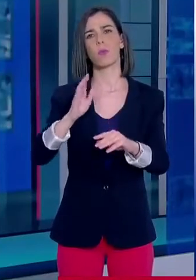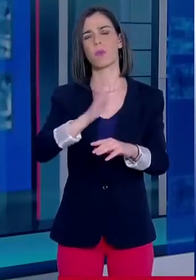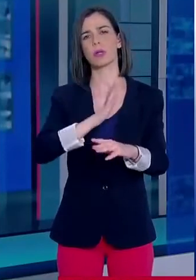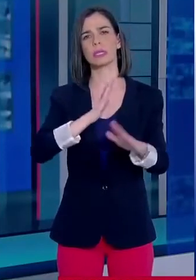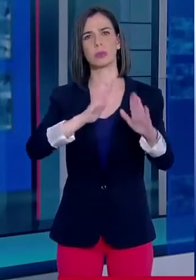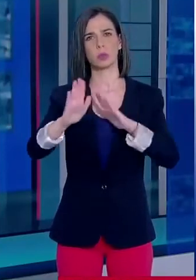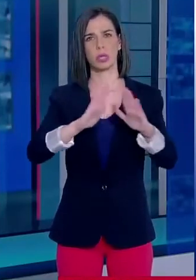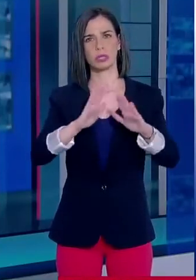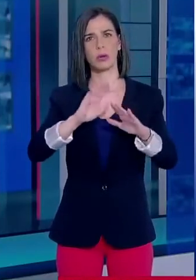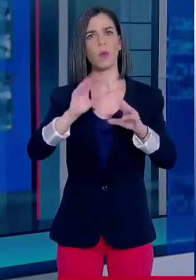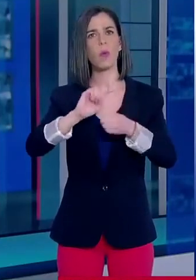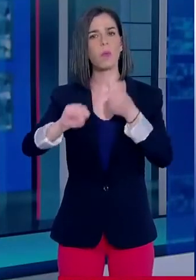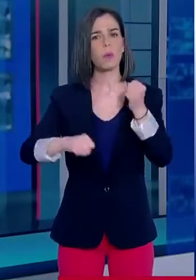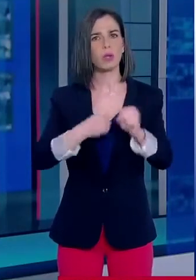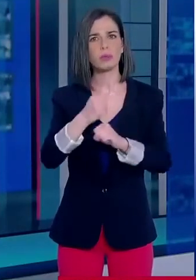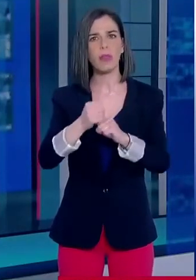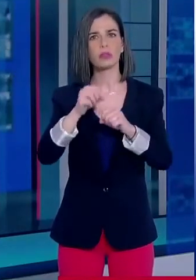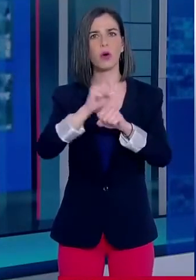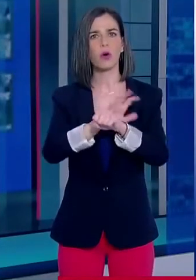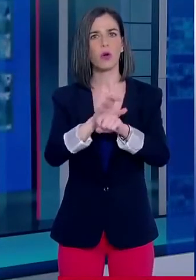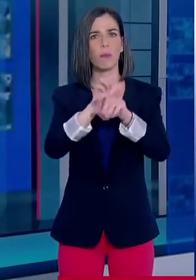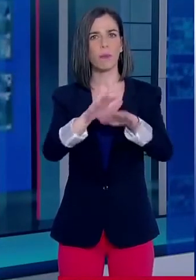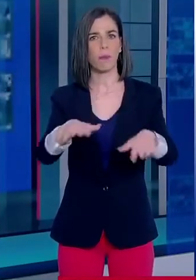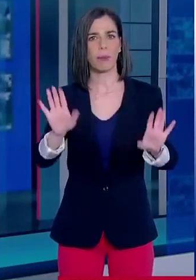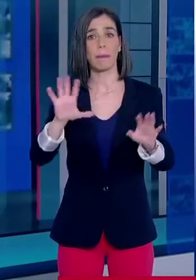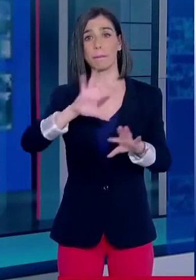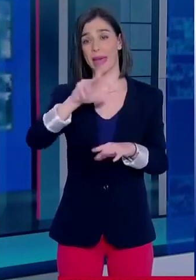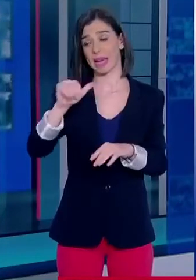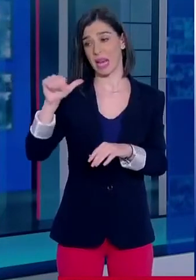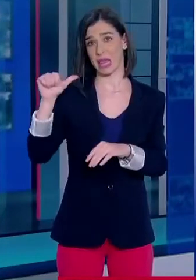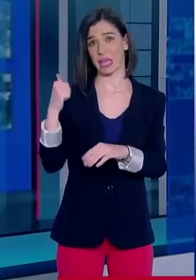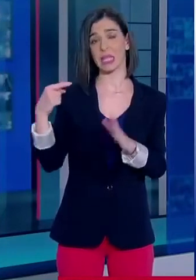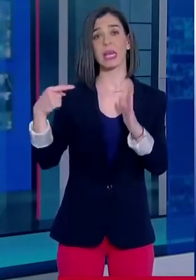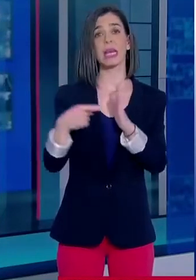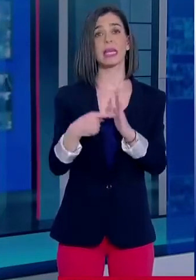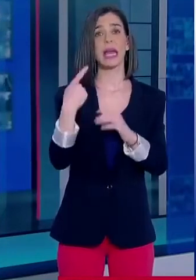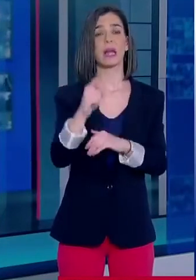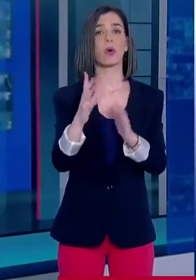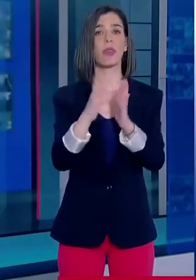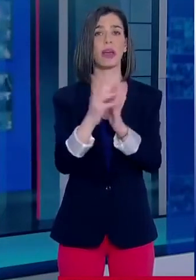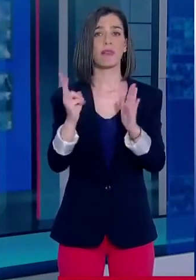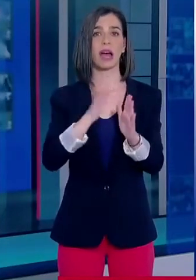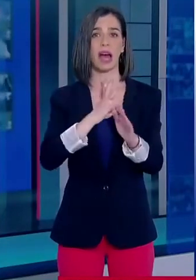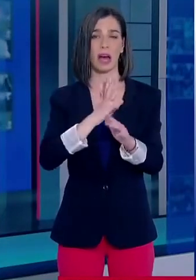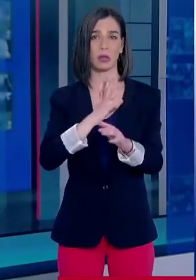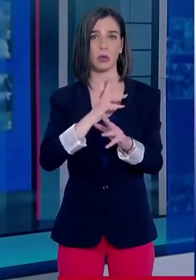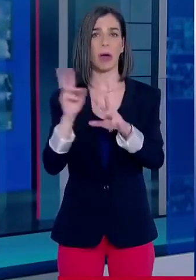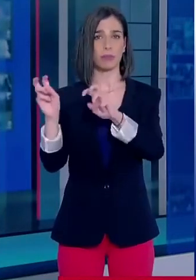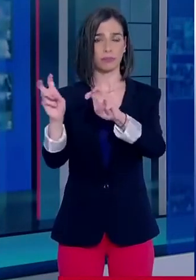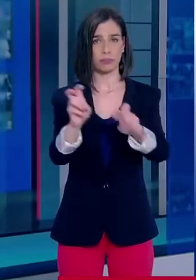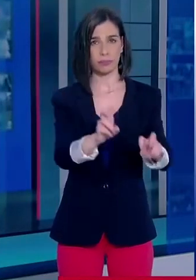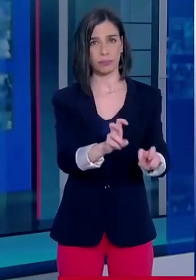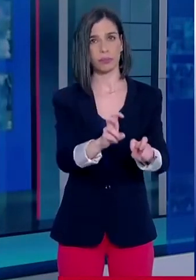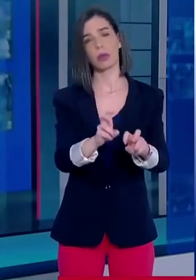στην κοινή μας προσπάθεια να περιορίσουμε την εξάπλωση του κορονοϊού. Μέχρι χθες, 1.117 θετικά κρούσματα εχνηλατήθηκαν